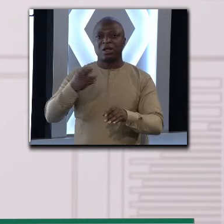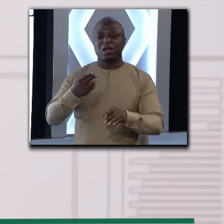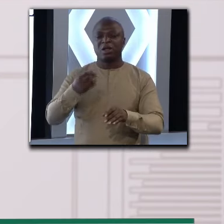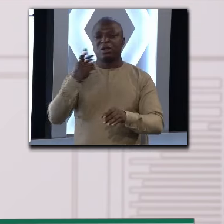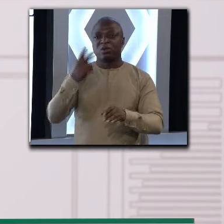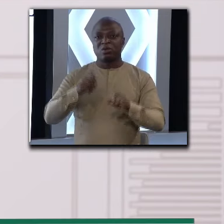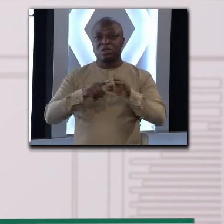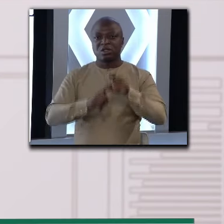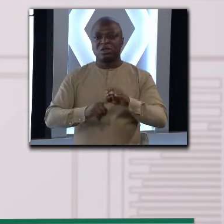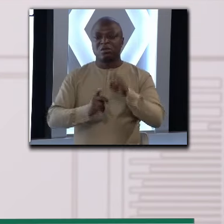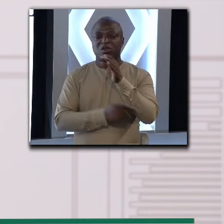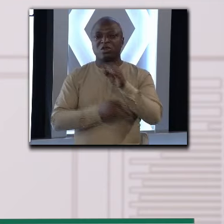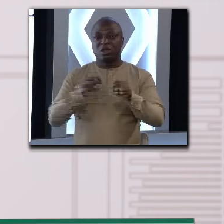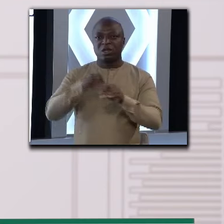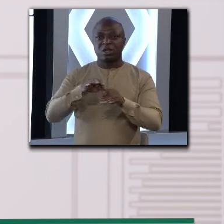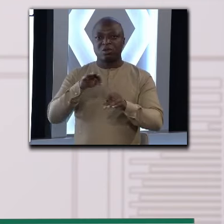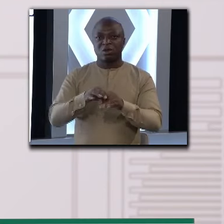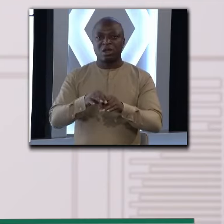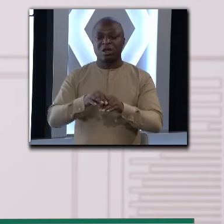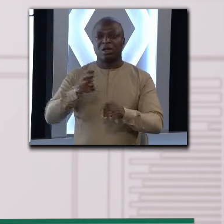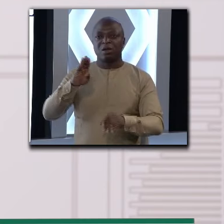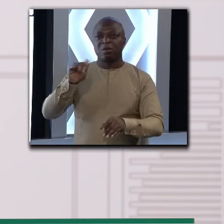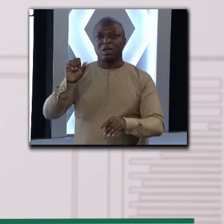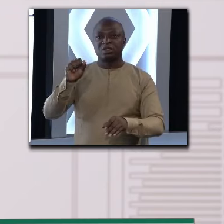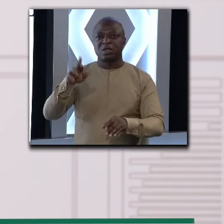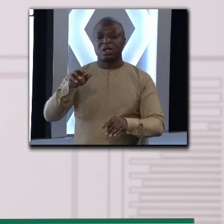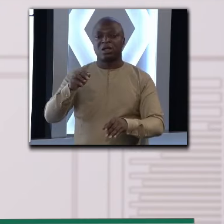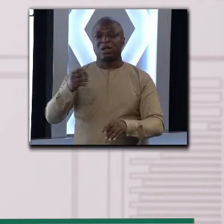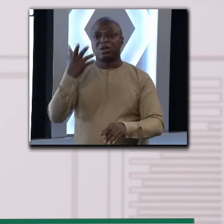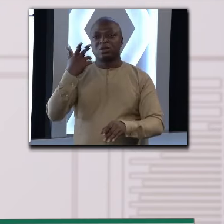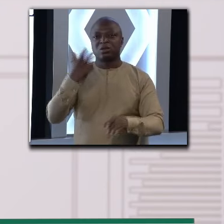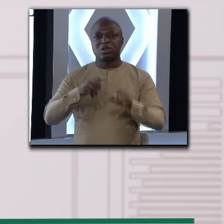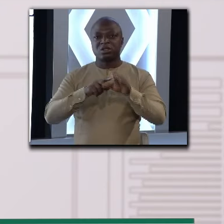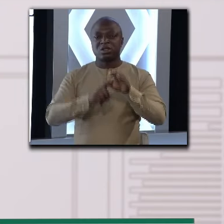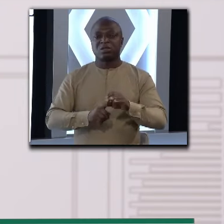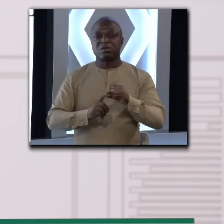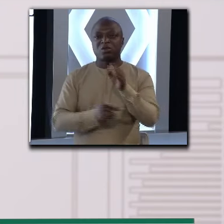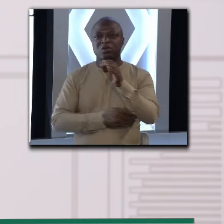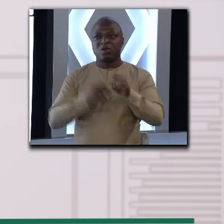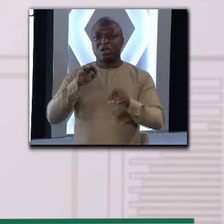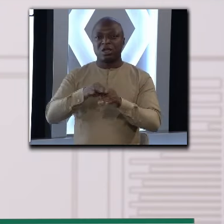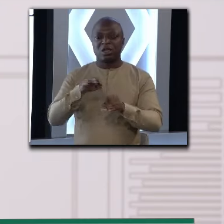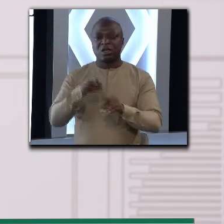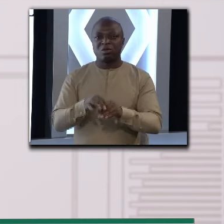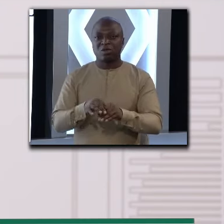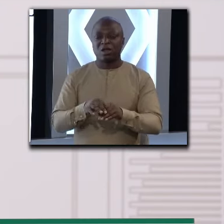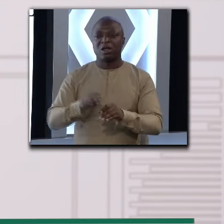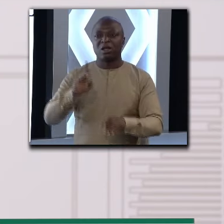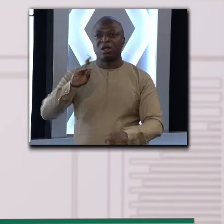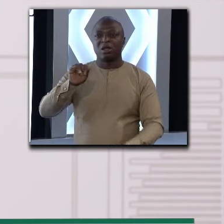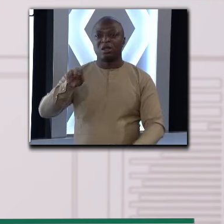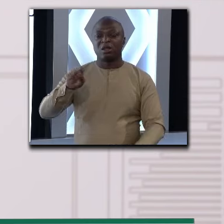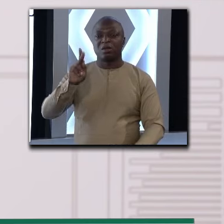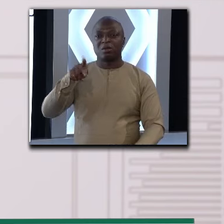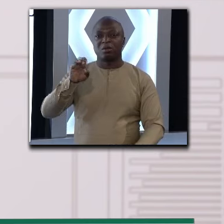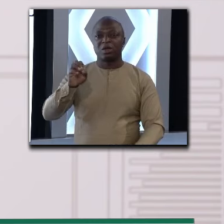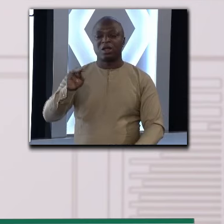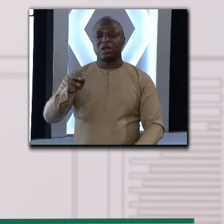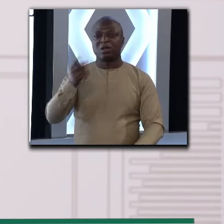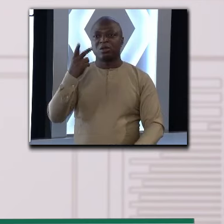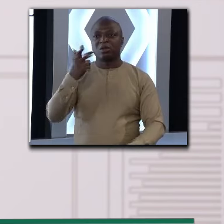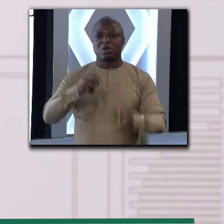2 sièges. Circonscription électorale Bassar, 3 sièges. Circonscription électorale Dangpen, 3